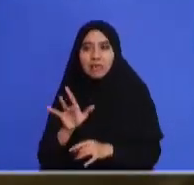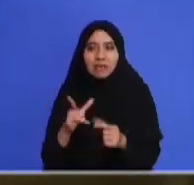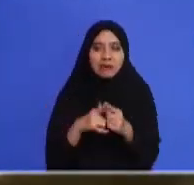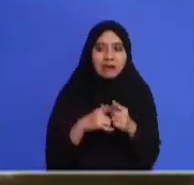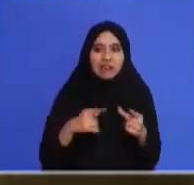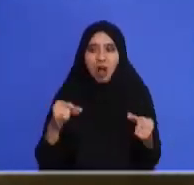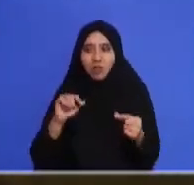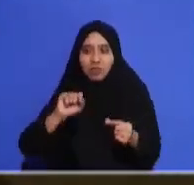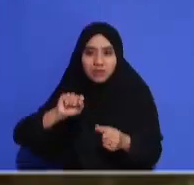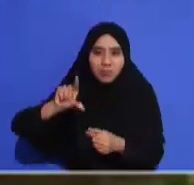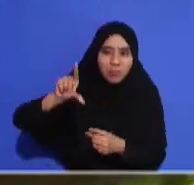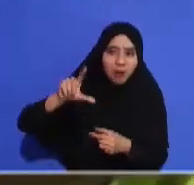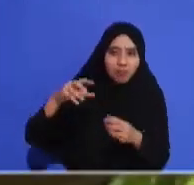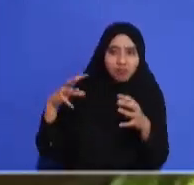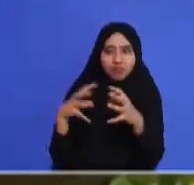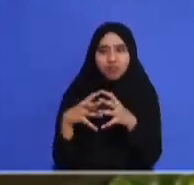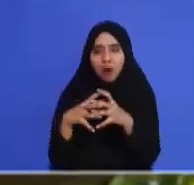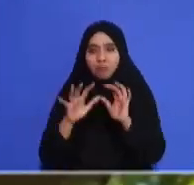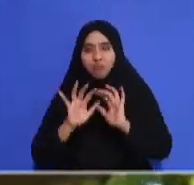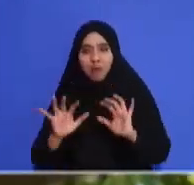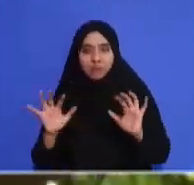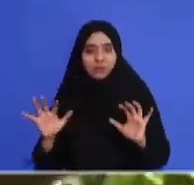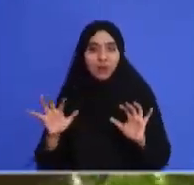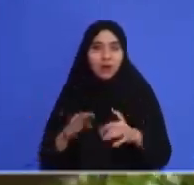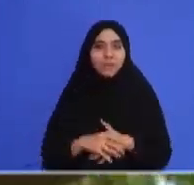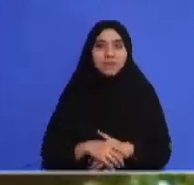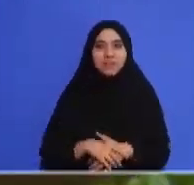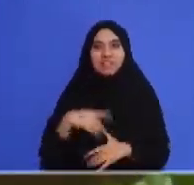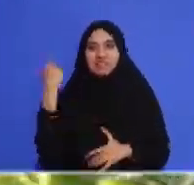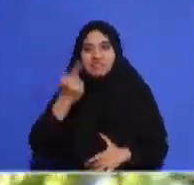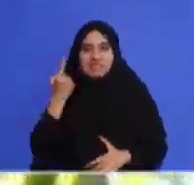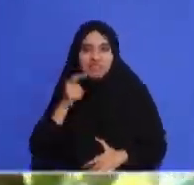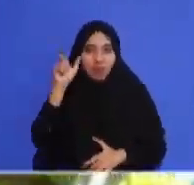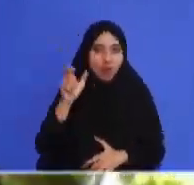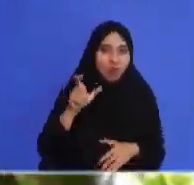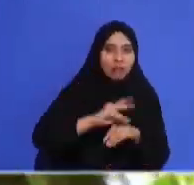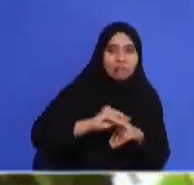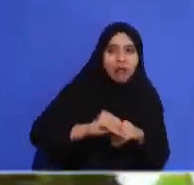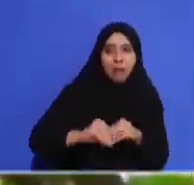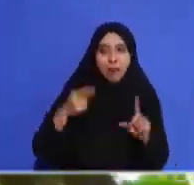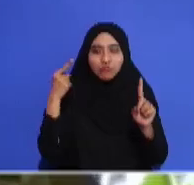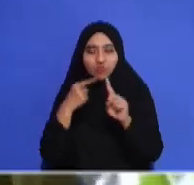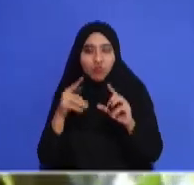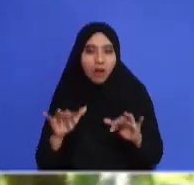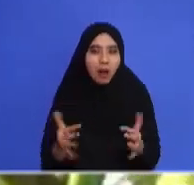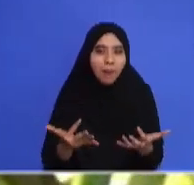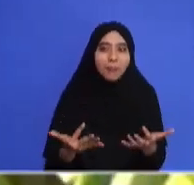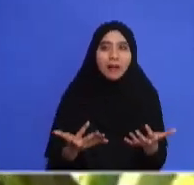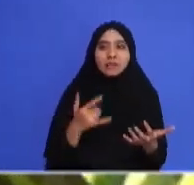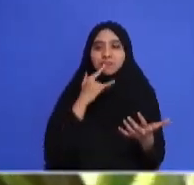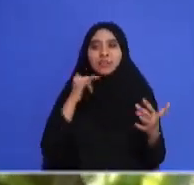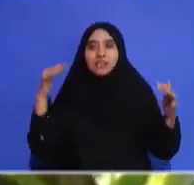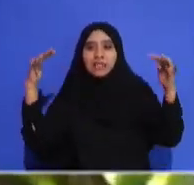lan ngrembuyung. Mila ugi mboten maiben menawi mimbo kathah dipun tanem ing pekawisan menapa ing sabin kangge